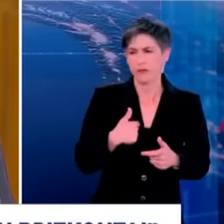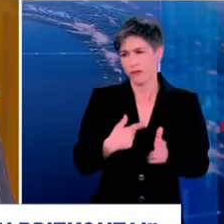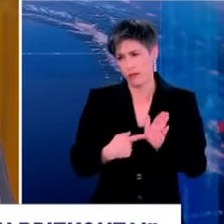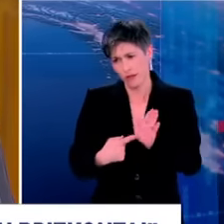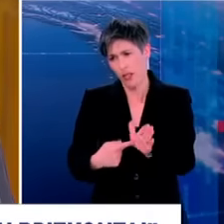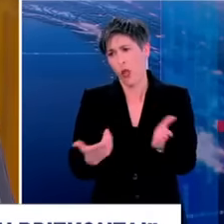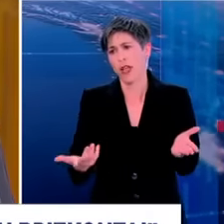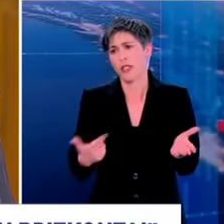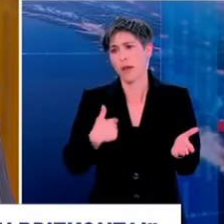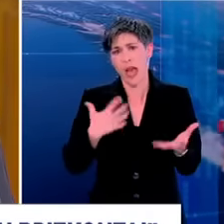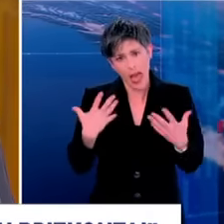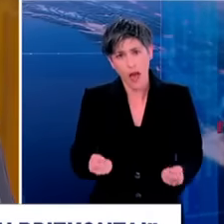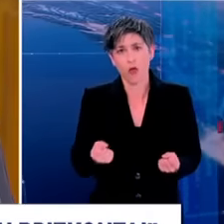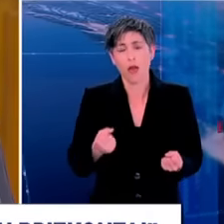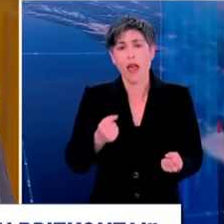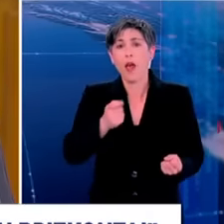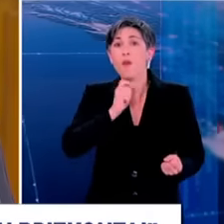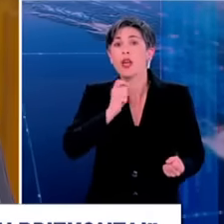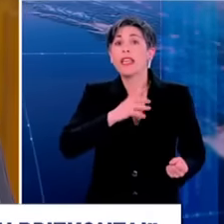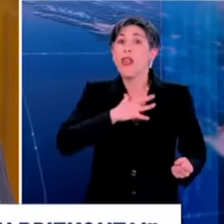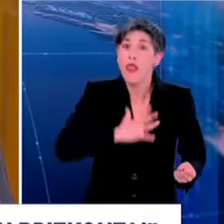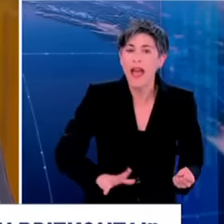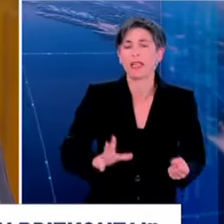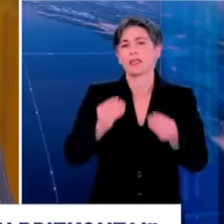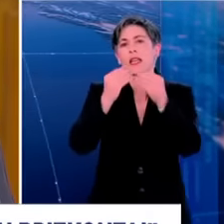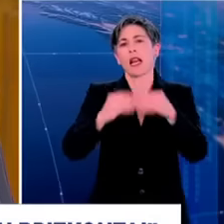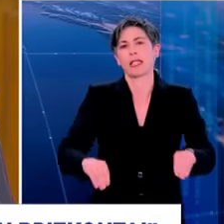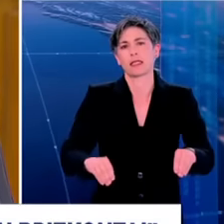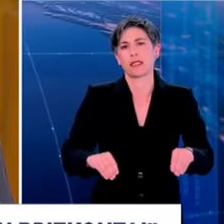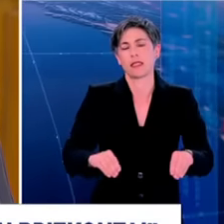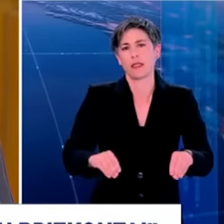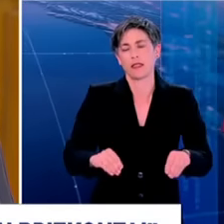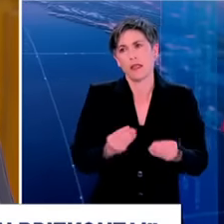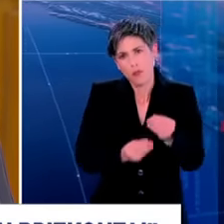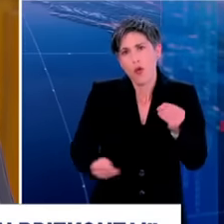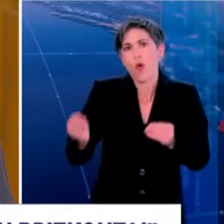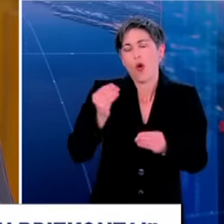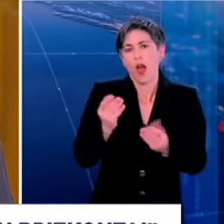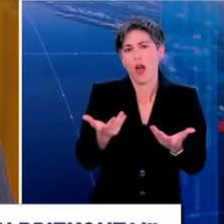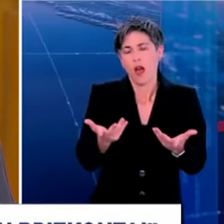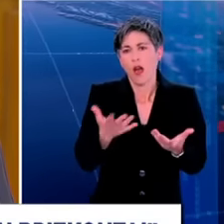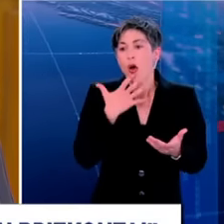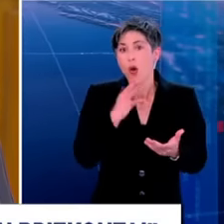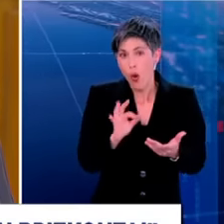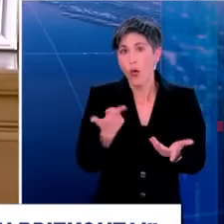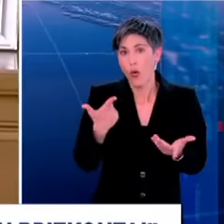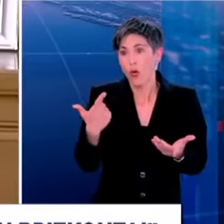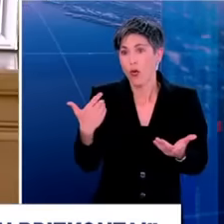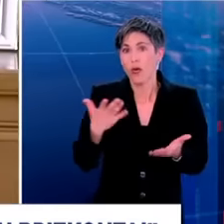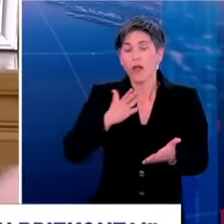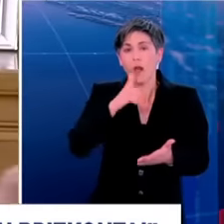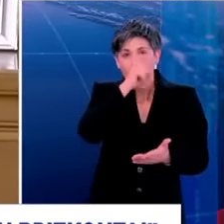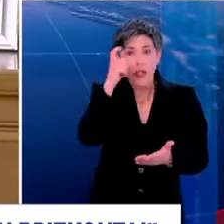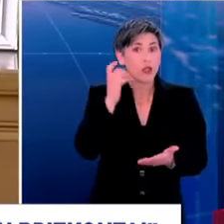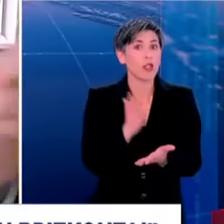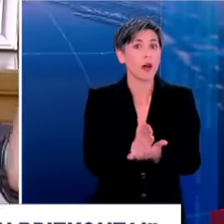αυτή την πολιτική βούληση και με το παραπάνω. Και όχι μόνο στηρίζοντας αυτή την προσπάθεια, αλλά κάνοντας και παίρνοντας και δύσκολες αποφάσεις.